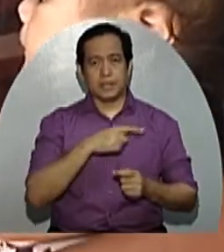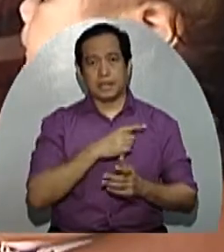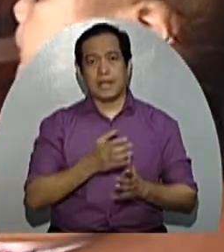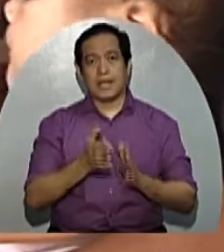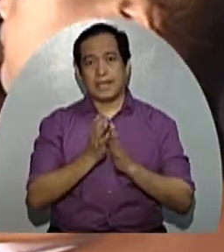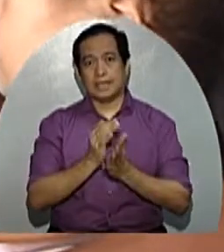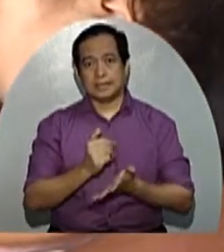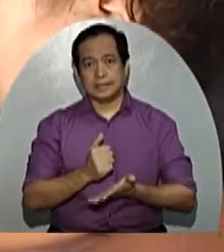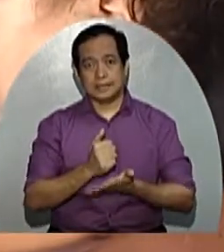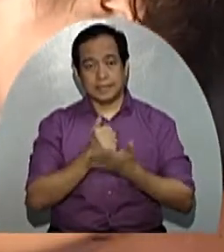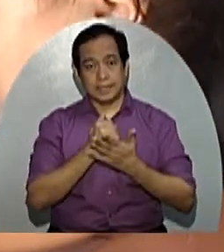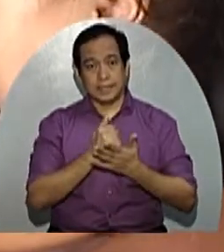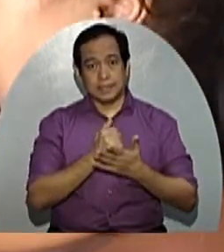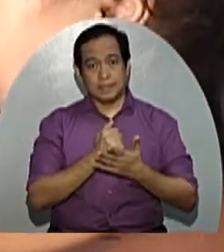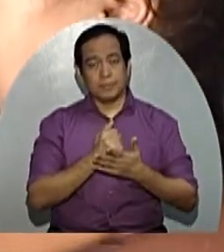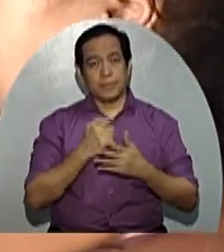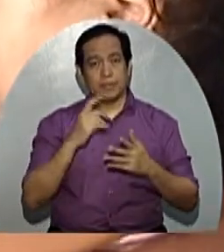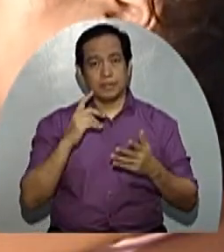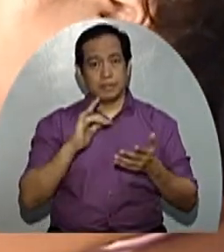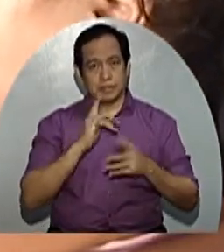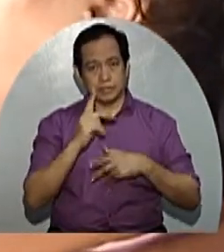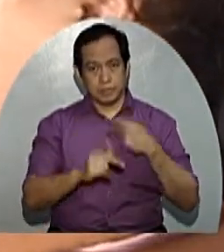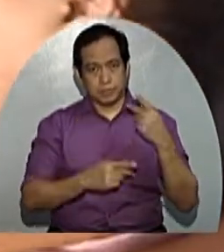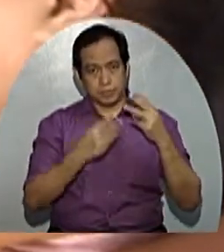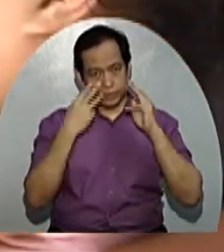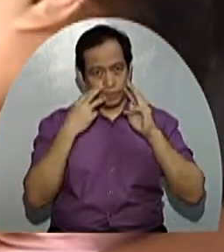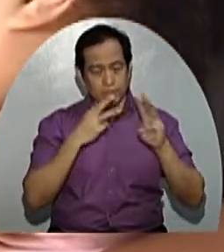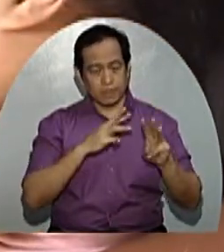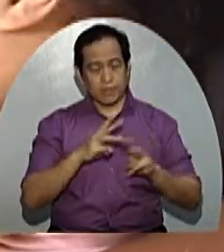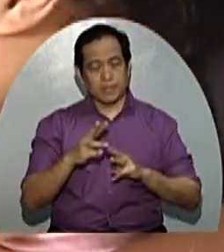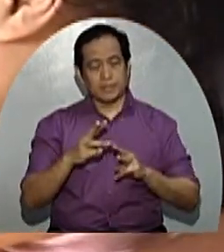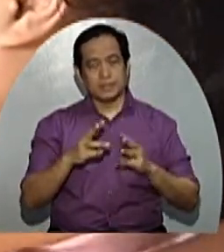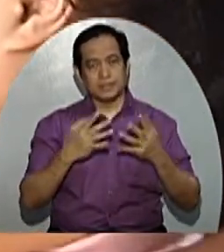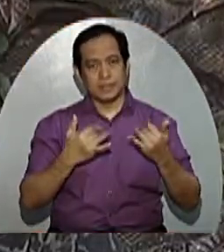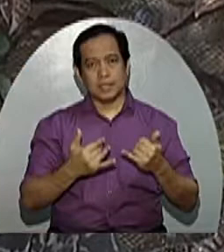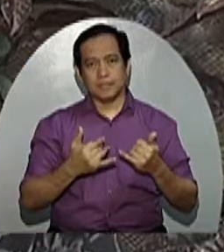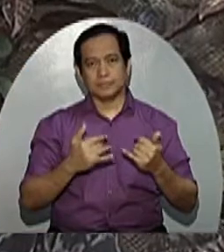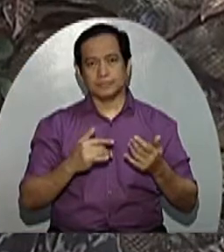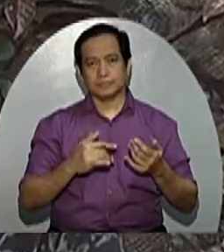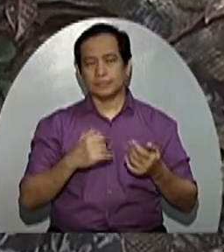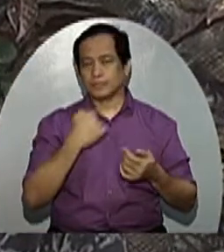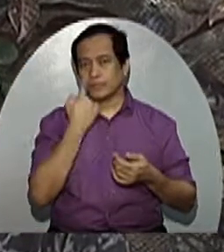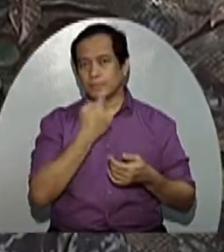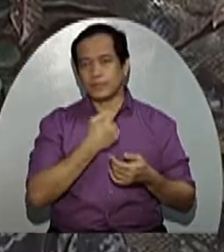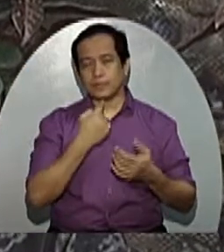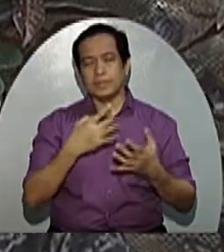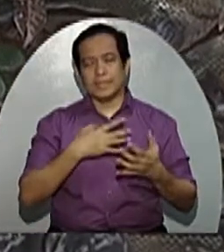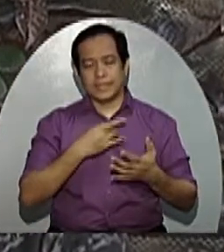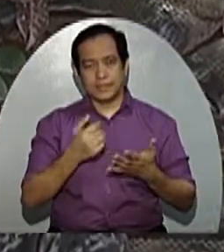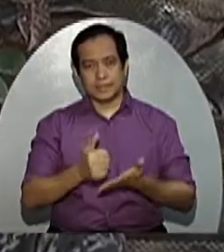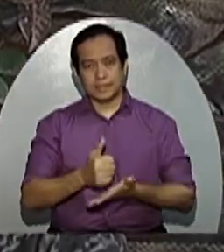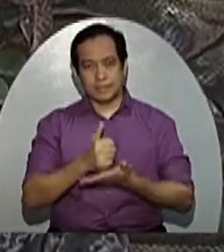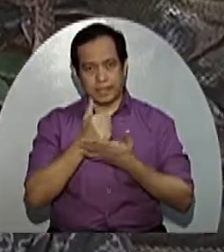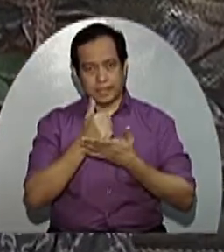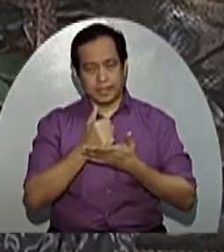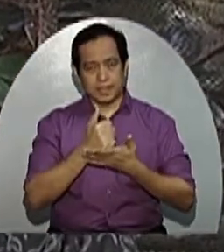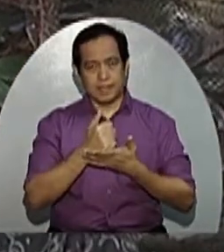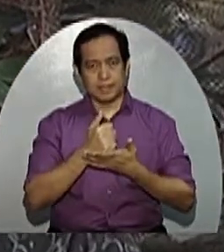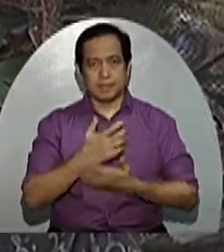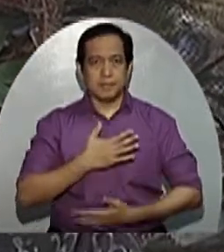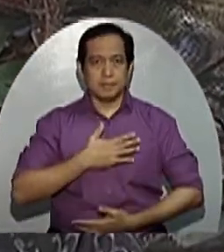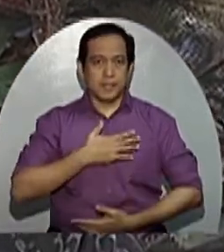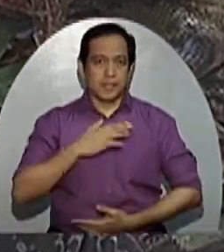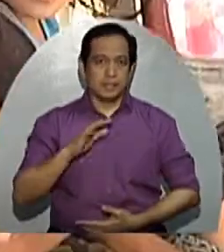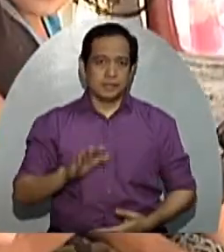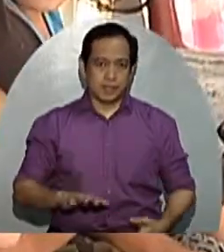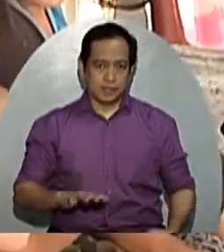Nananawagan po ako sa nanonood po kung sino man pong gustong tumulong sa